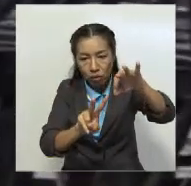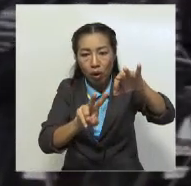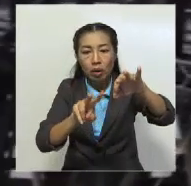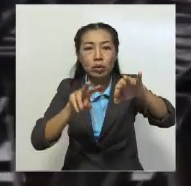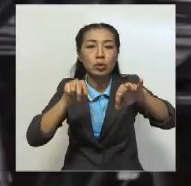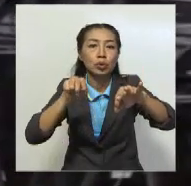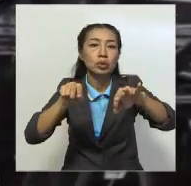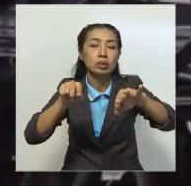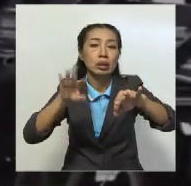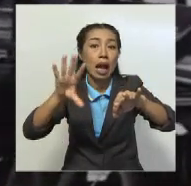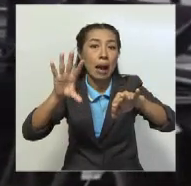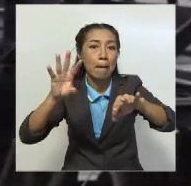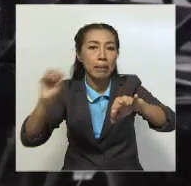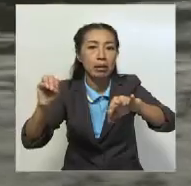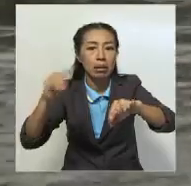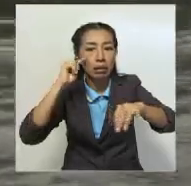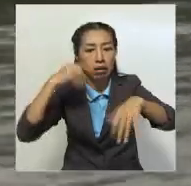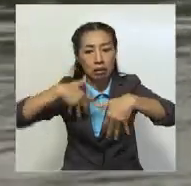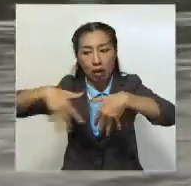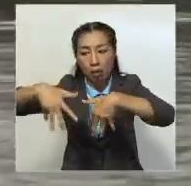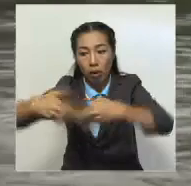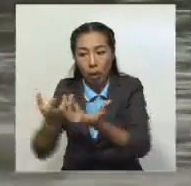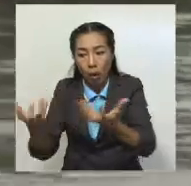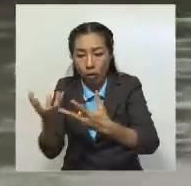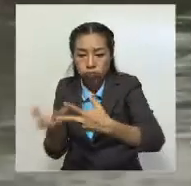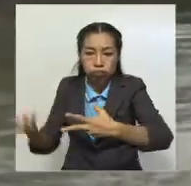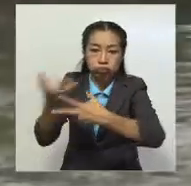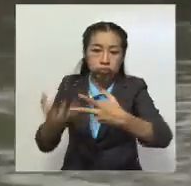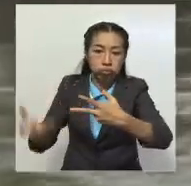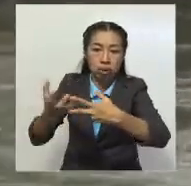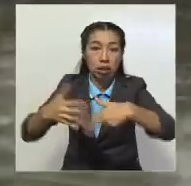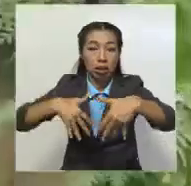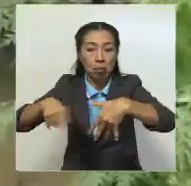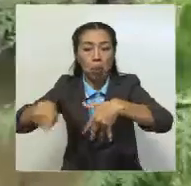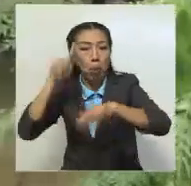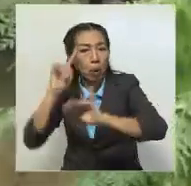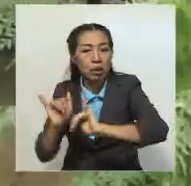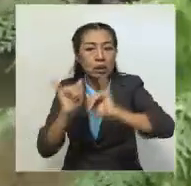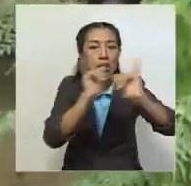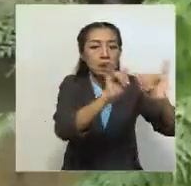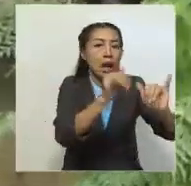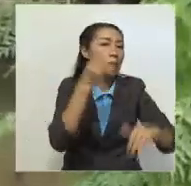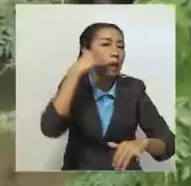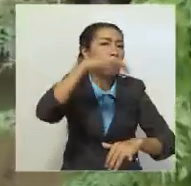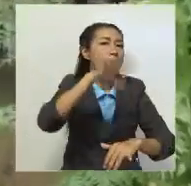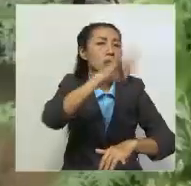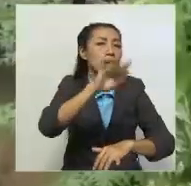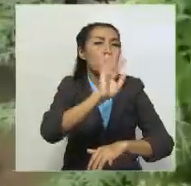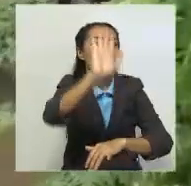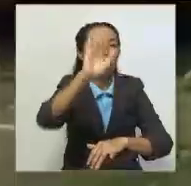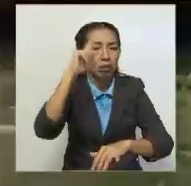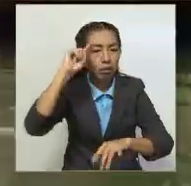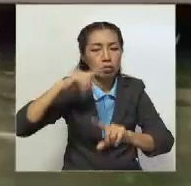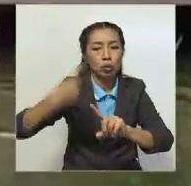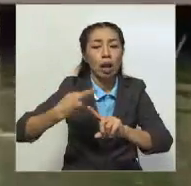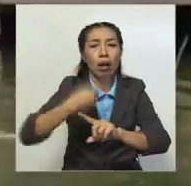นะครับชาวบ้านต้องขนย้ายสิ่งของขึ้นที่สูงขณะที่หลายครอบครัวเองก็ต้องอพยพไปอาศัยอยู่ที่บ้านญาติเป็นการชั่วคราว